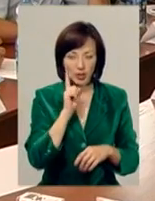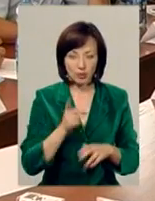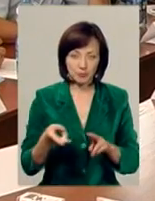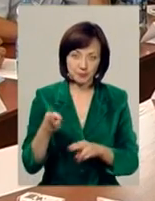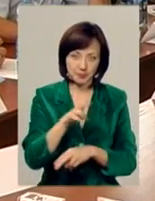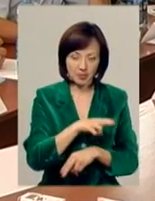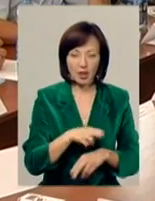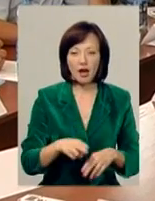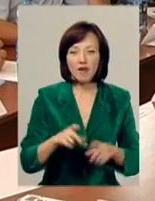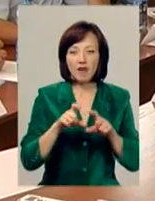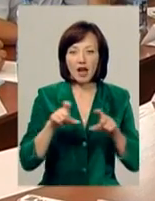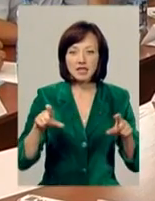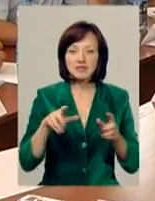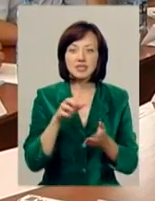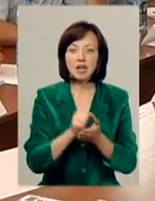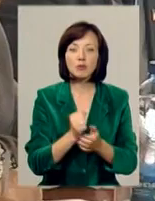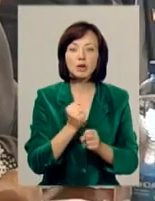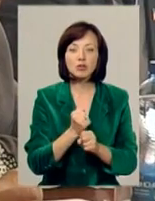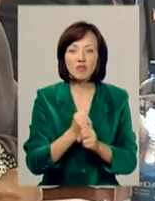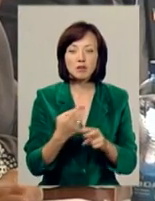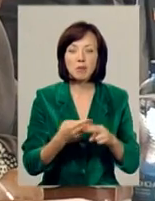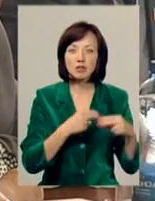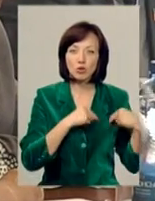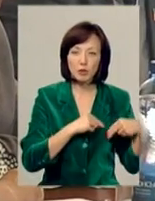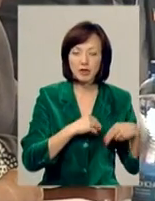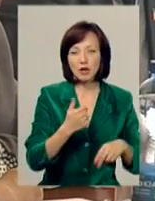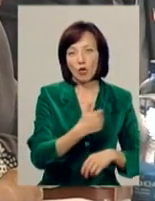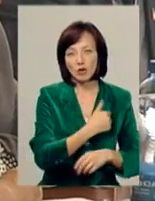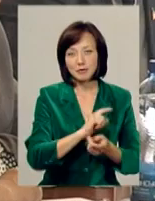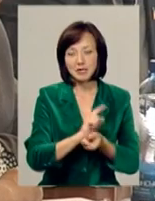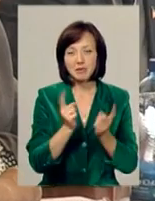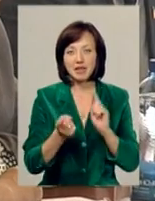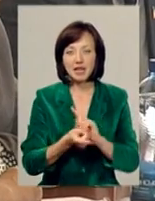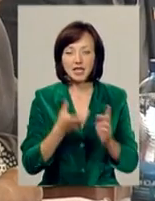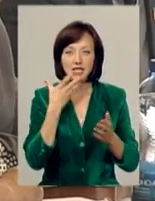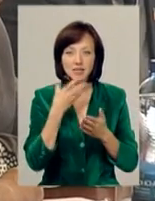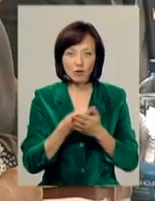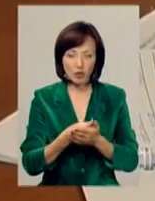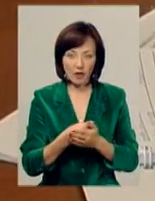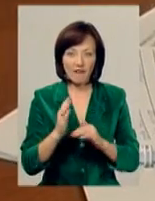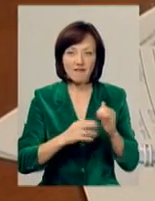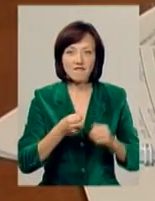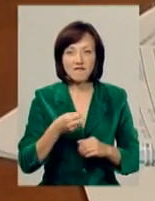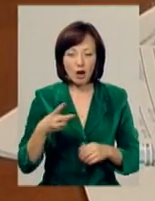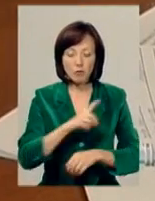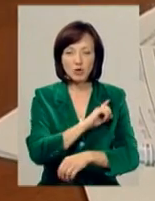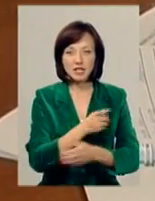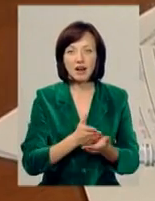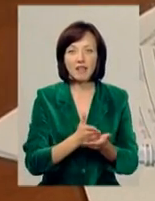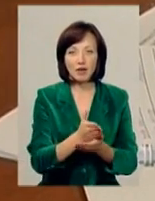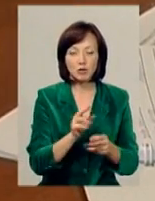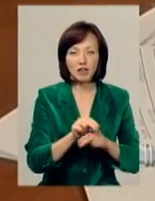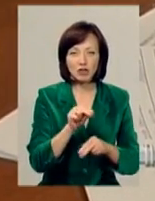агентстві зайнятості працюватимуть не лише з безробітніми а й з охочими змінити фаг для цього посилять напрями навчання та